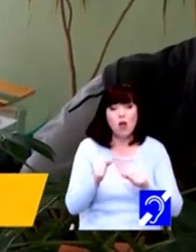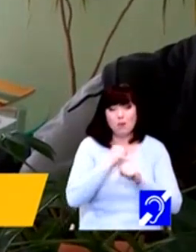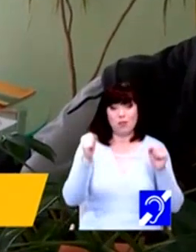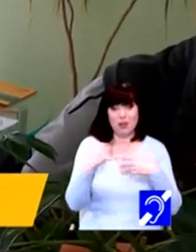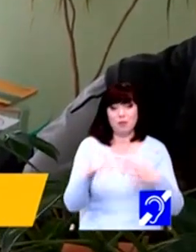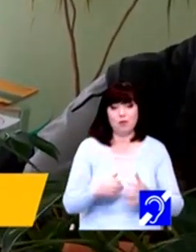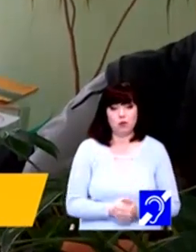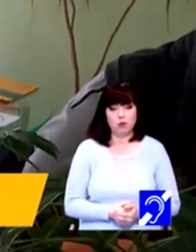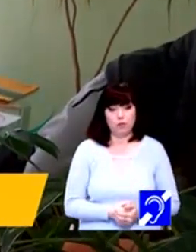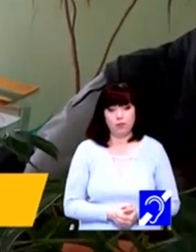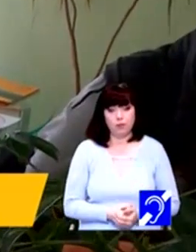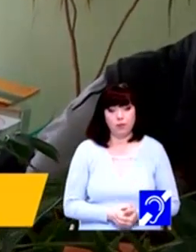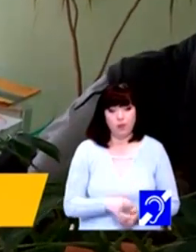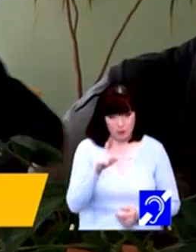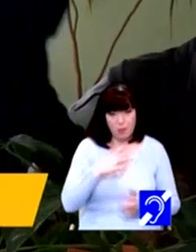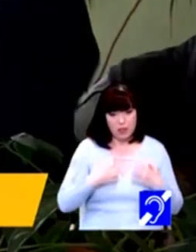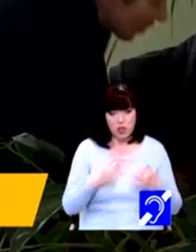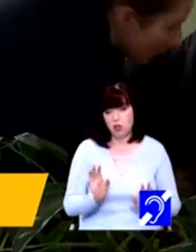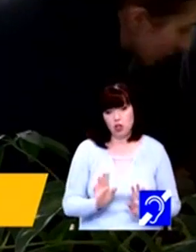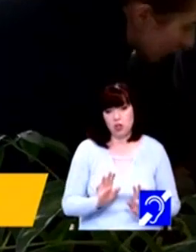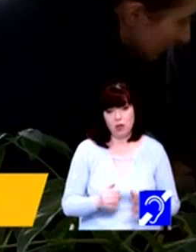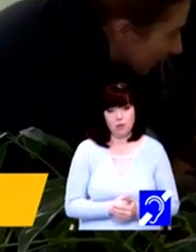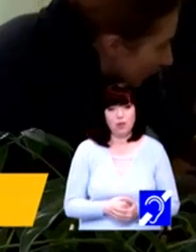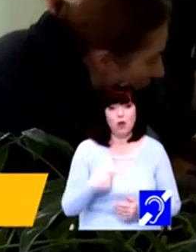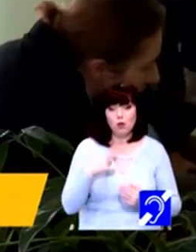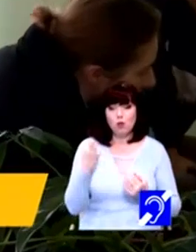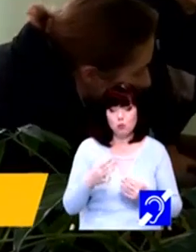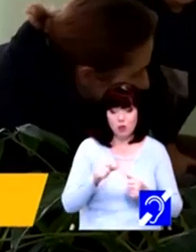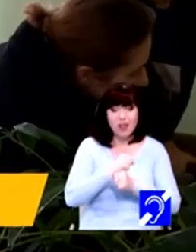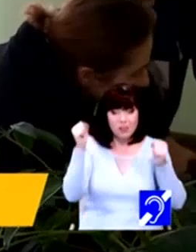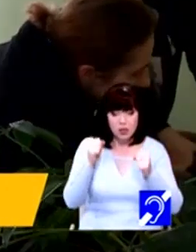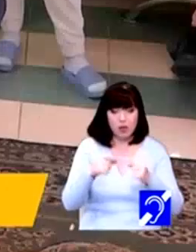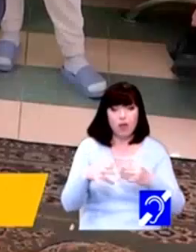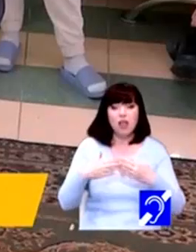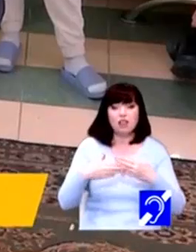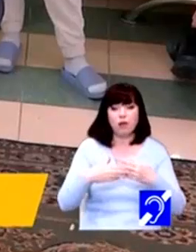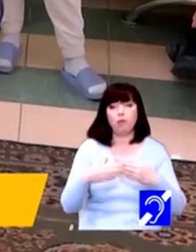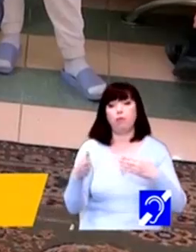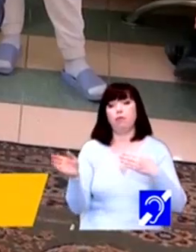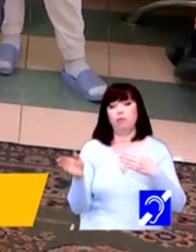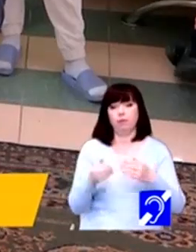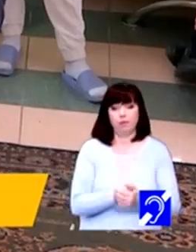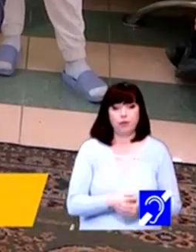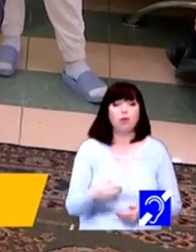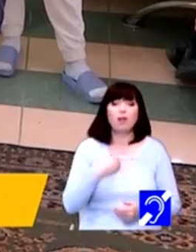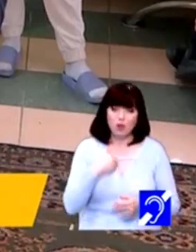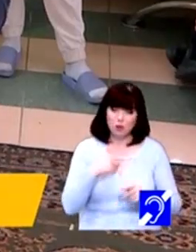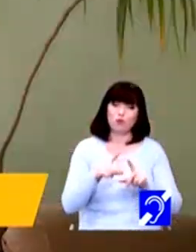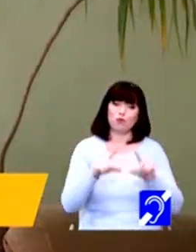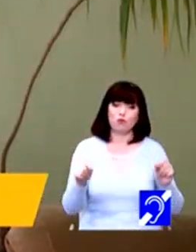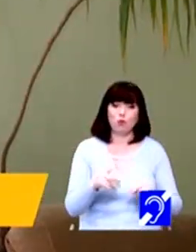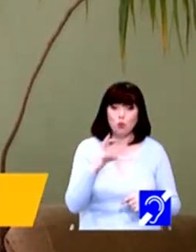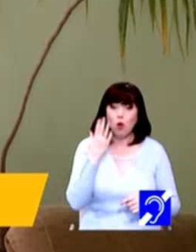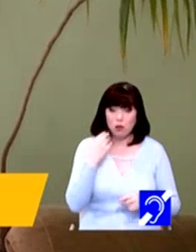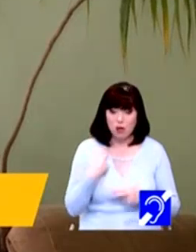Больше нет. У нас только дверь открылась от взрыва, да и все. Хочется в школу, но когда